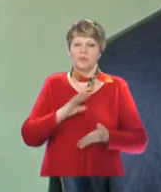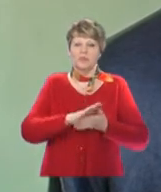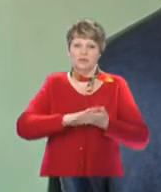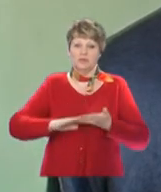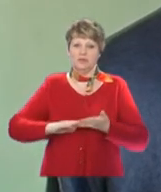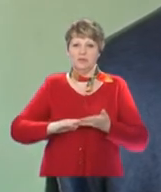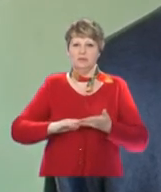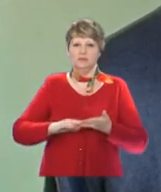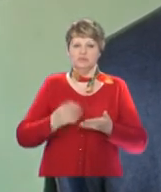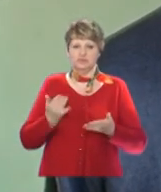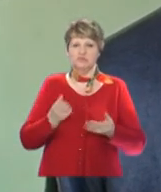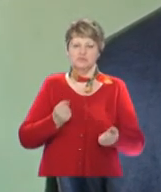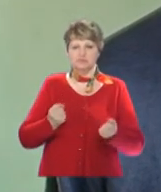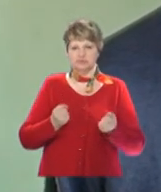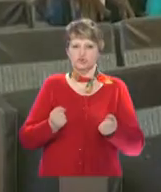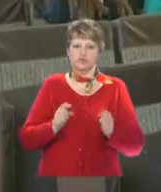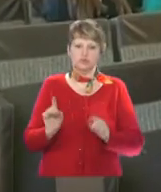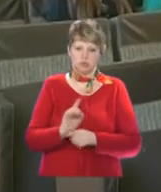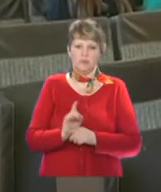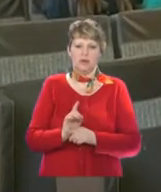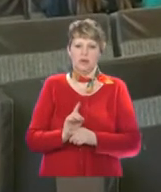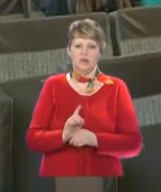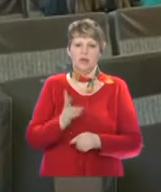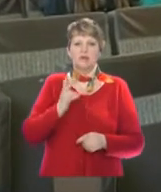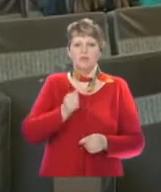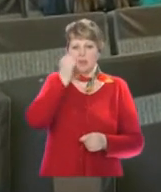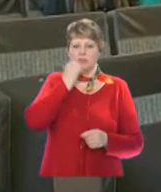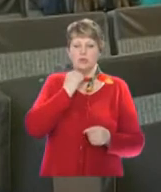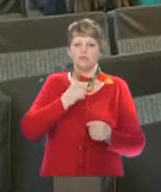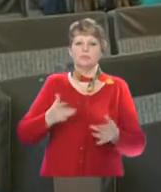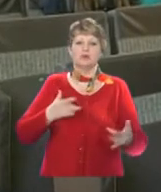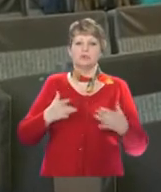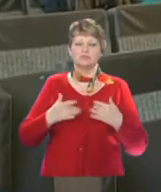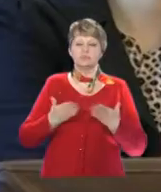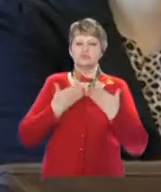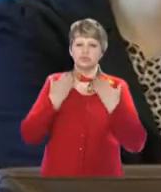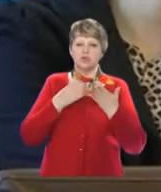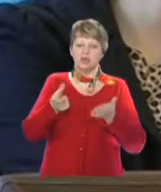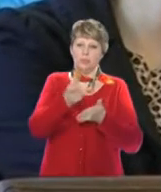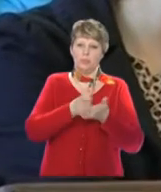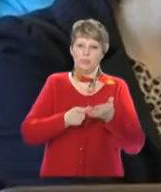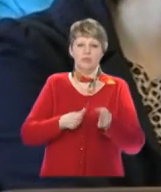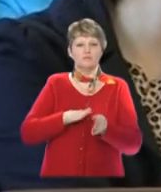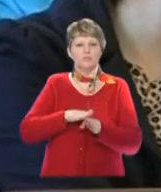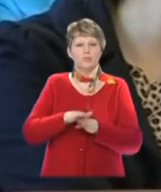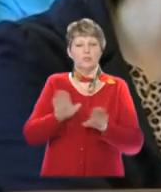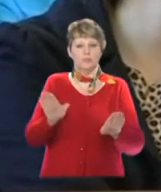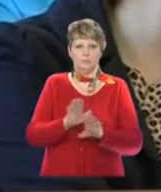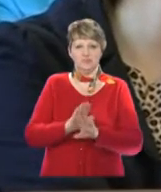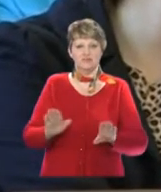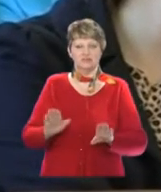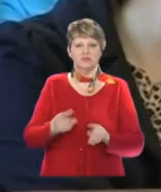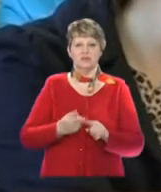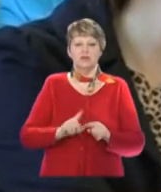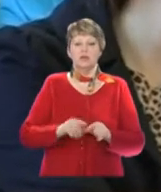надалі держиться нормально. На благодійному концерті читали поезію, виконували пісні. Письменник